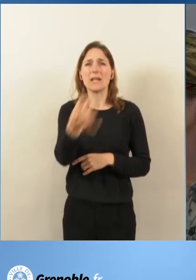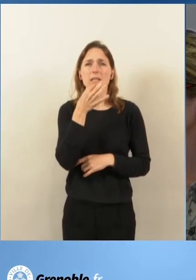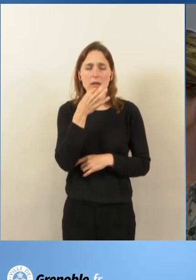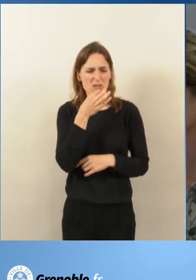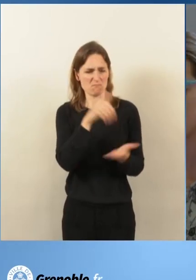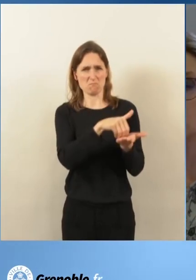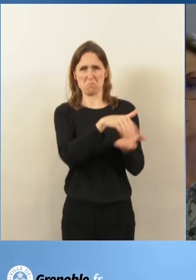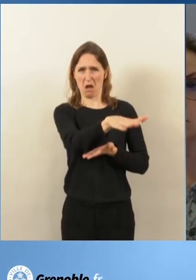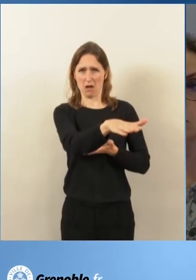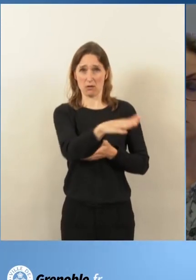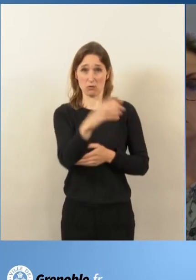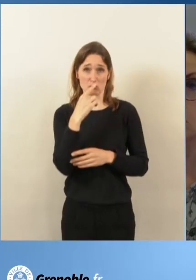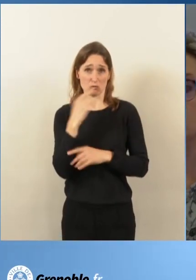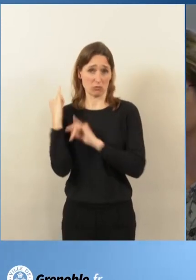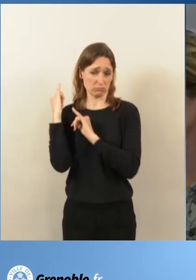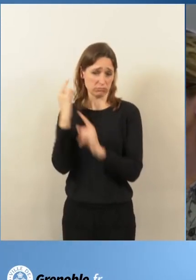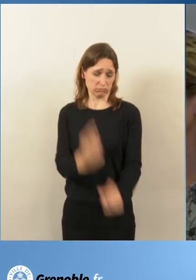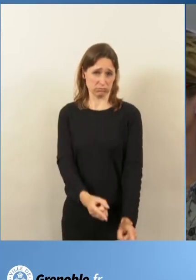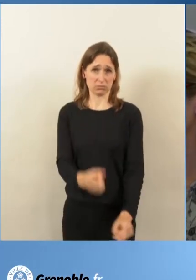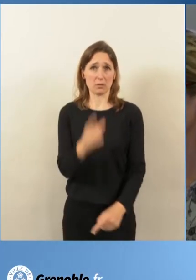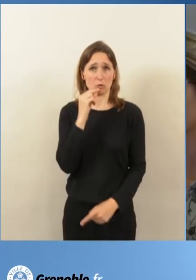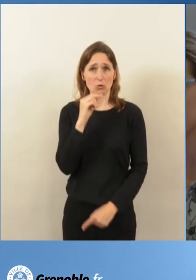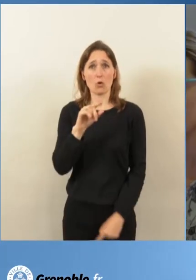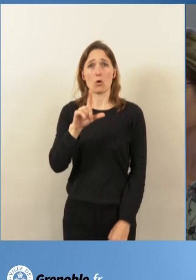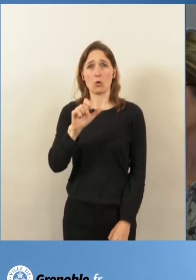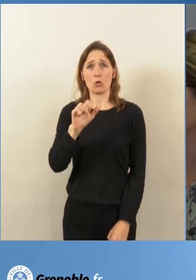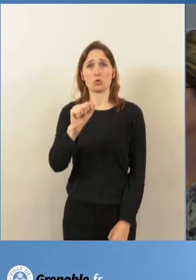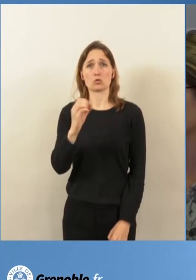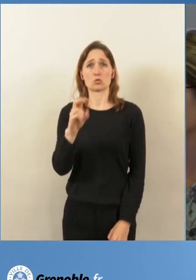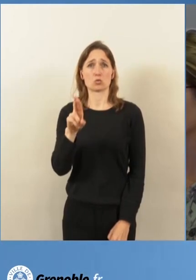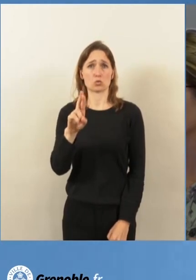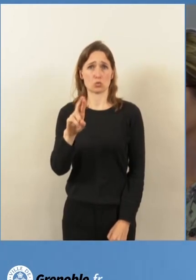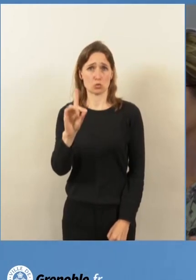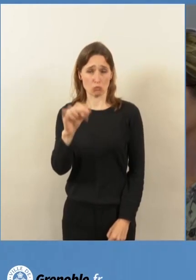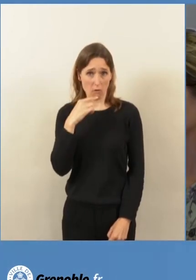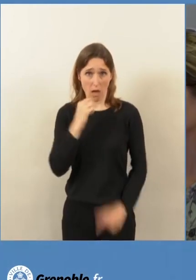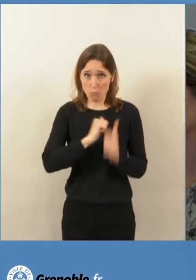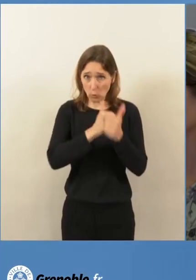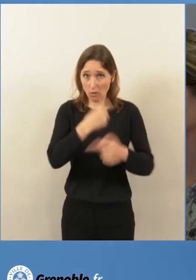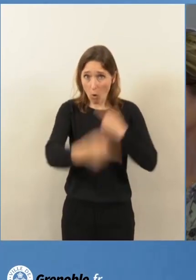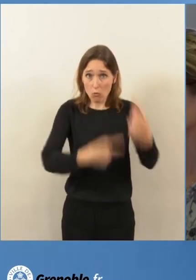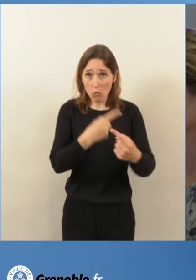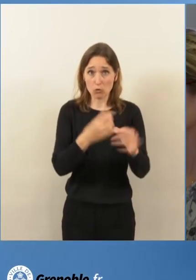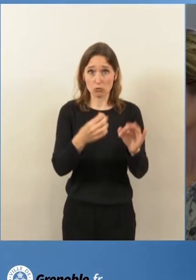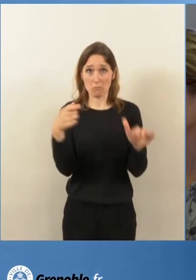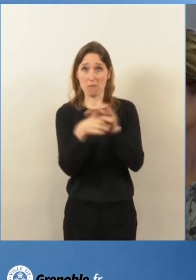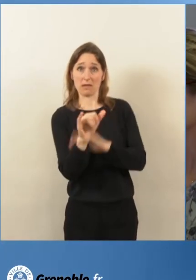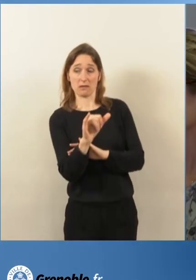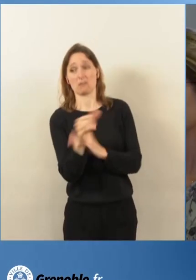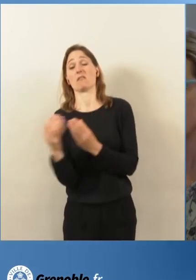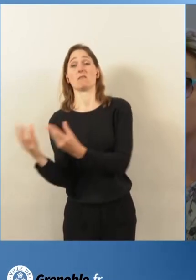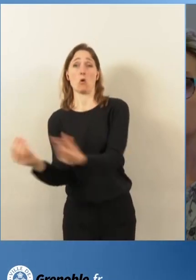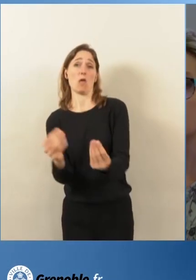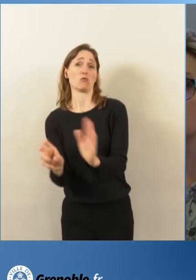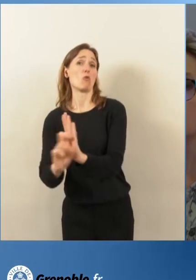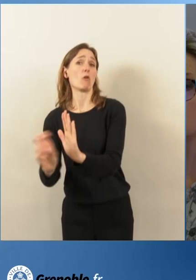aujourd'hui Enzo le sourd avec lequel vous êtes en procès un procès d'ailleurs financier par les contribuables donc c'est